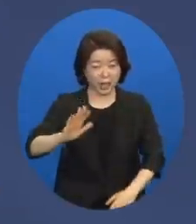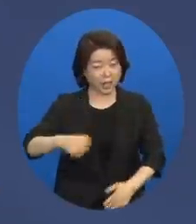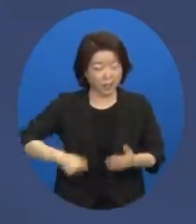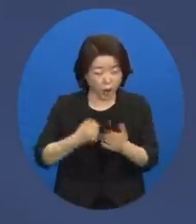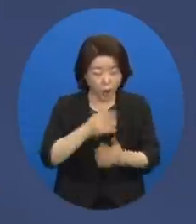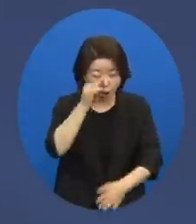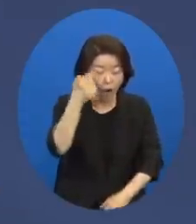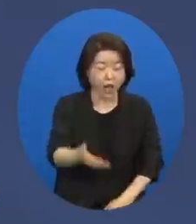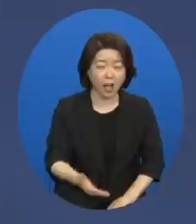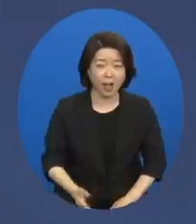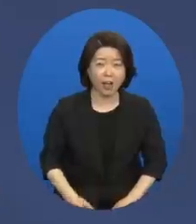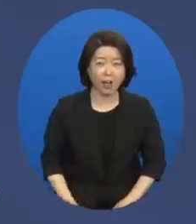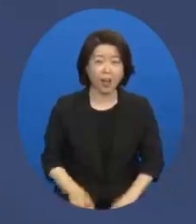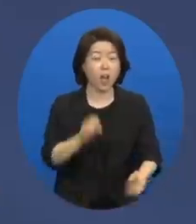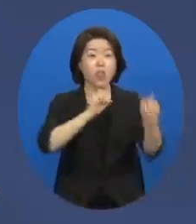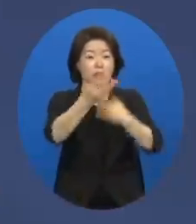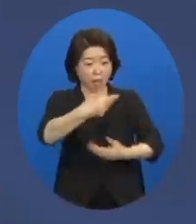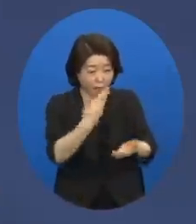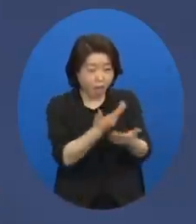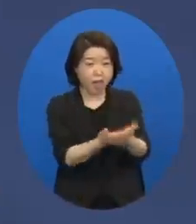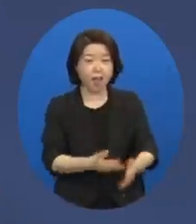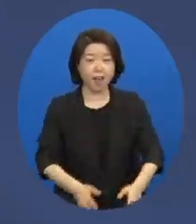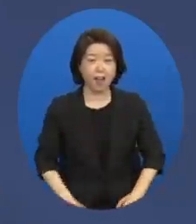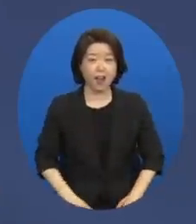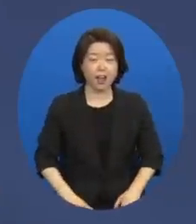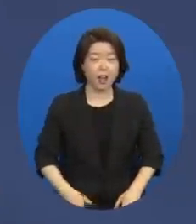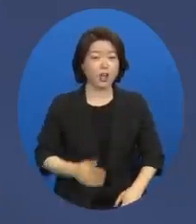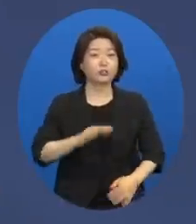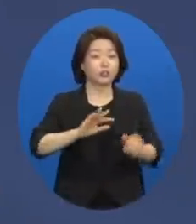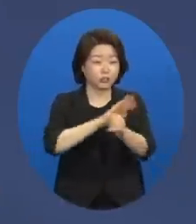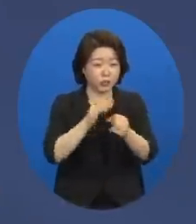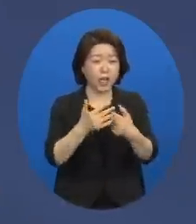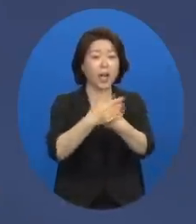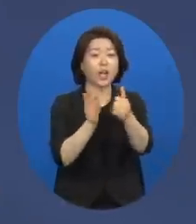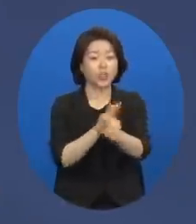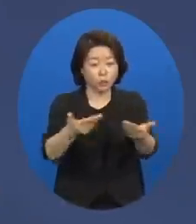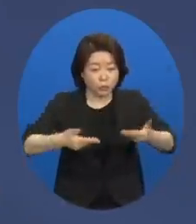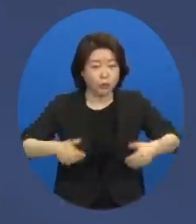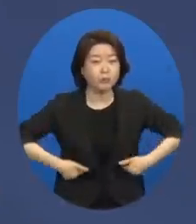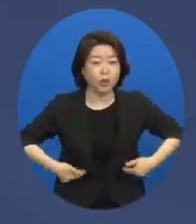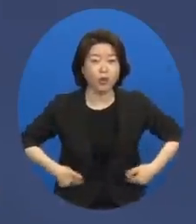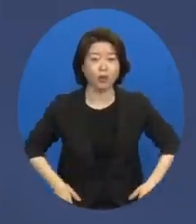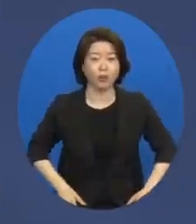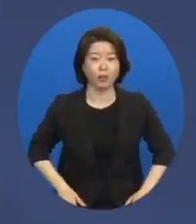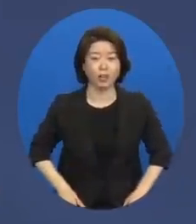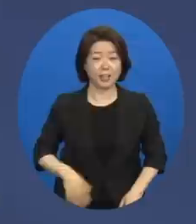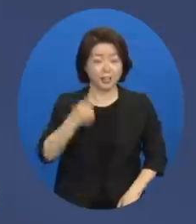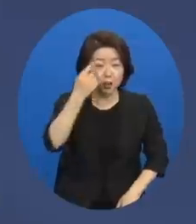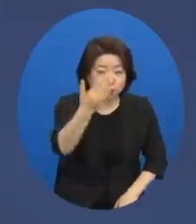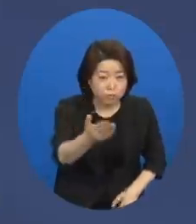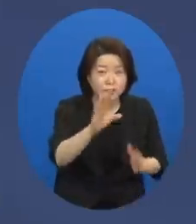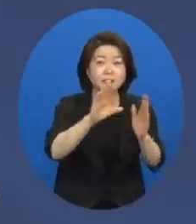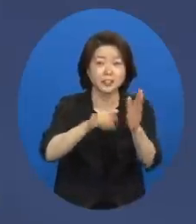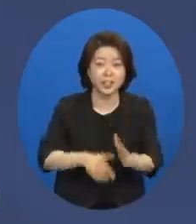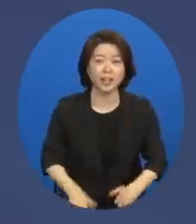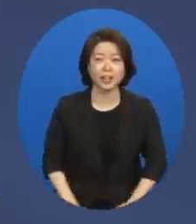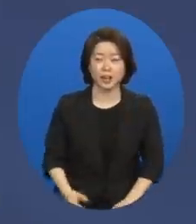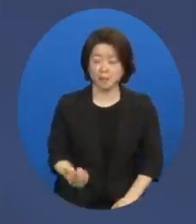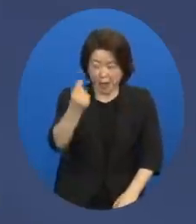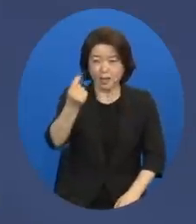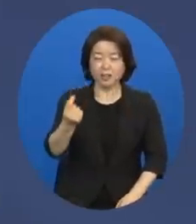작정하셨어요? 대답을 해 주셔야 돼. 서로 산학협력 이루어져야지. 제가 그렇죠 하고 물을 때에는